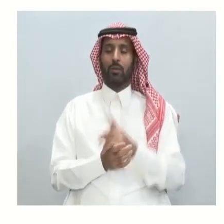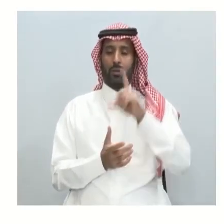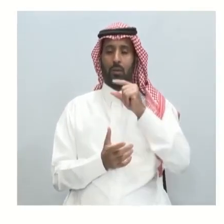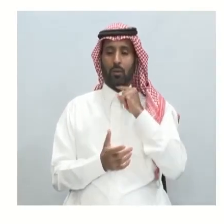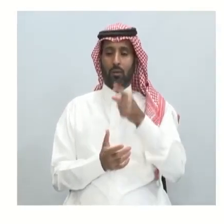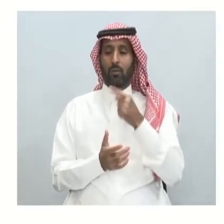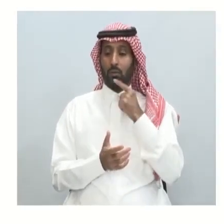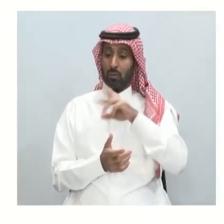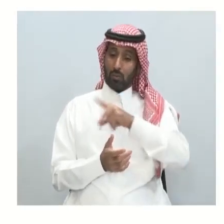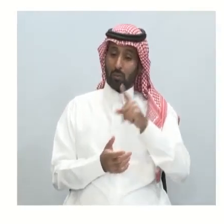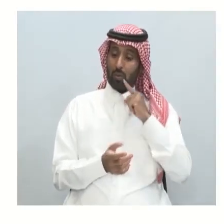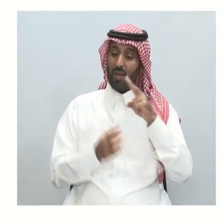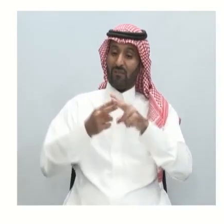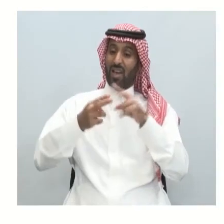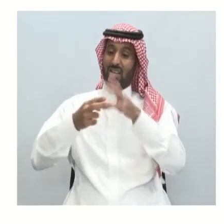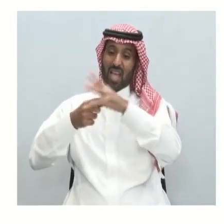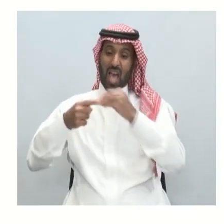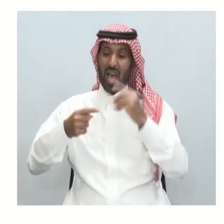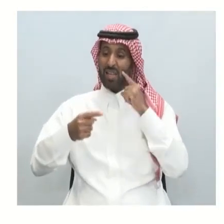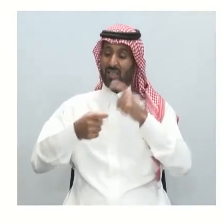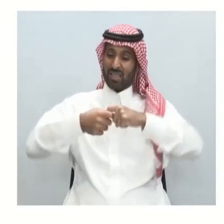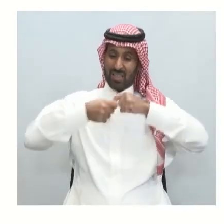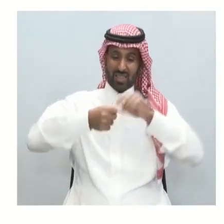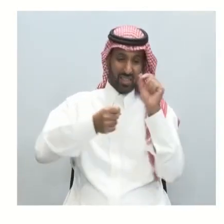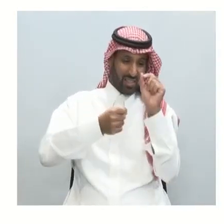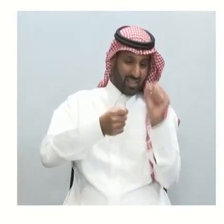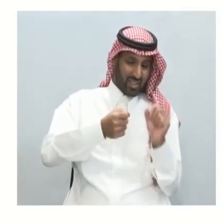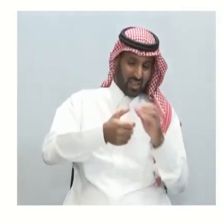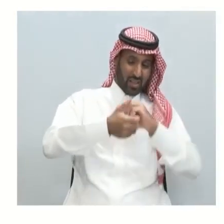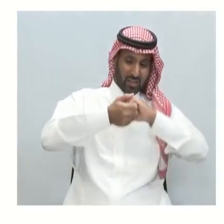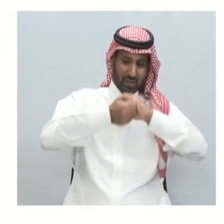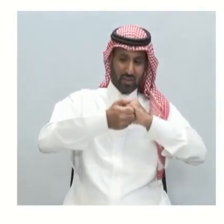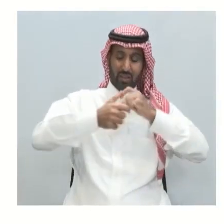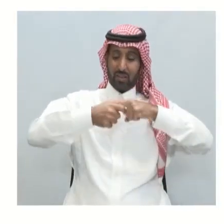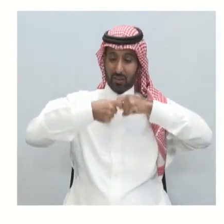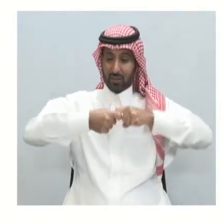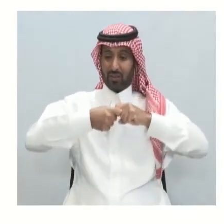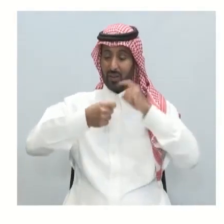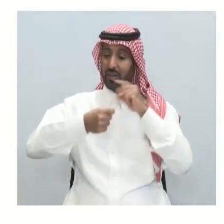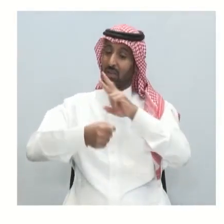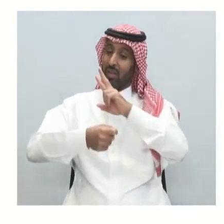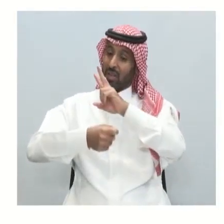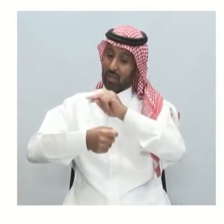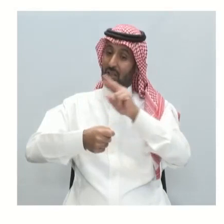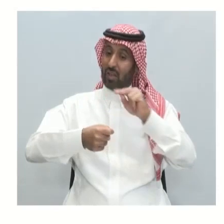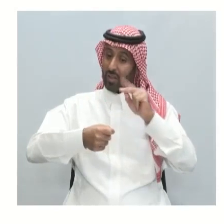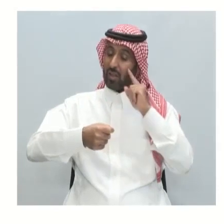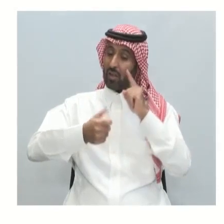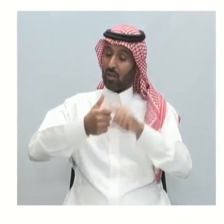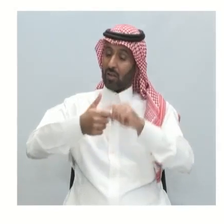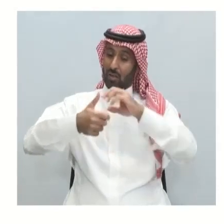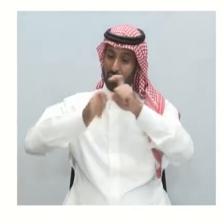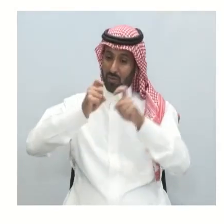يحدد الفرق الكهروسالبيه خواص الرابطه بين الذرات تتكون الروابط القطبيه عندما لا تكون الالكترونات